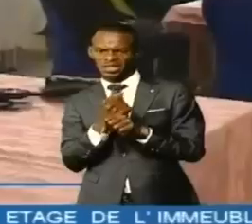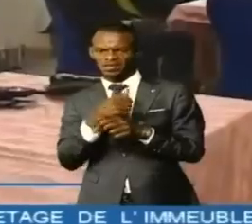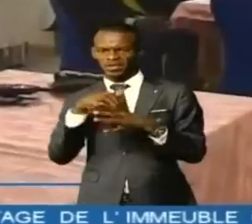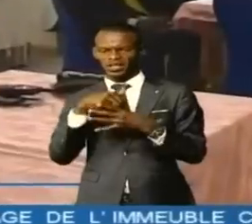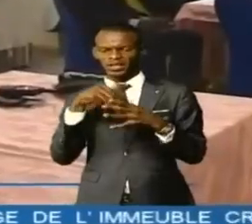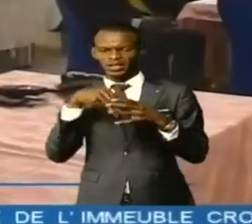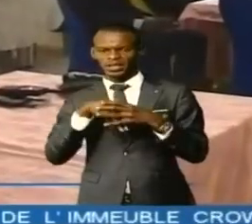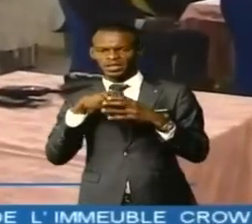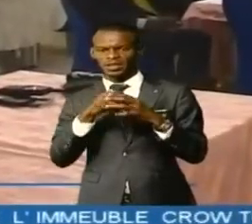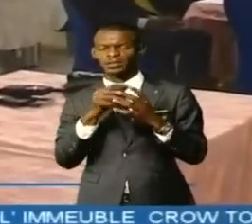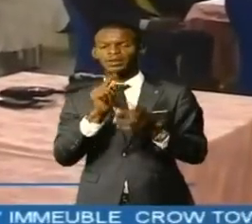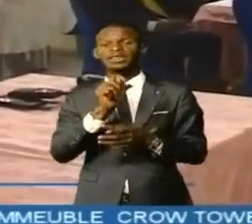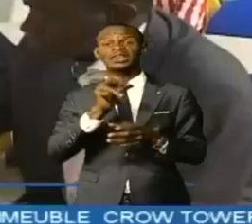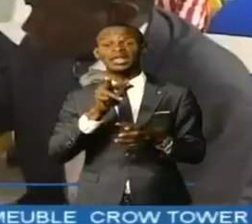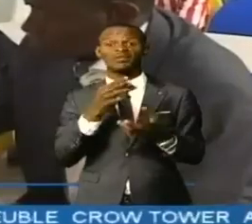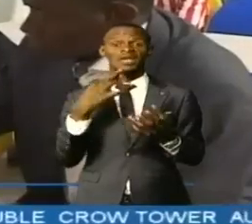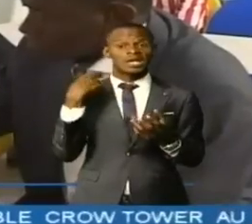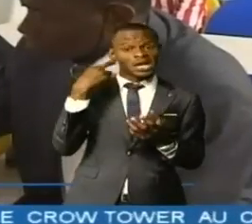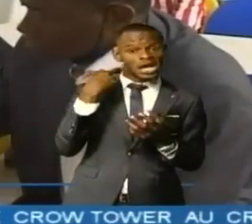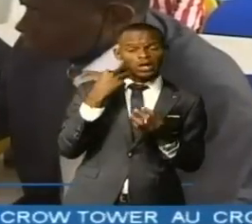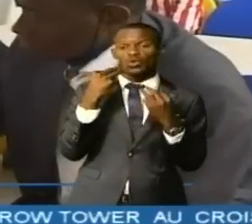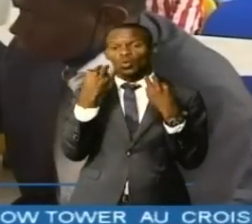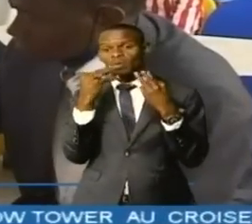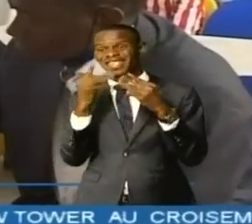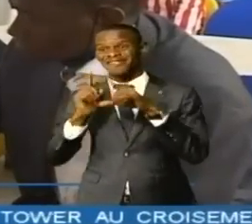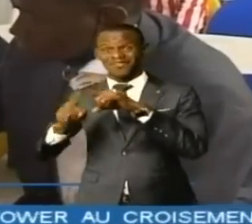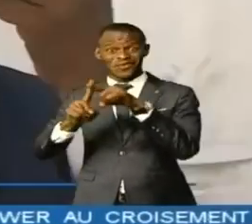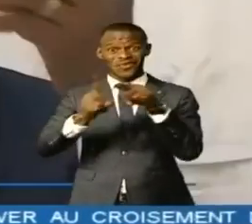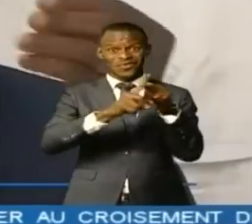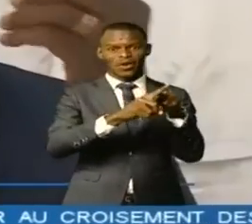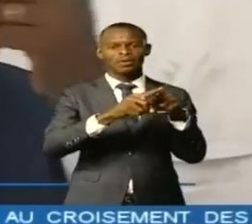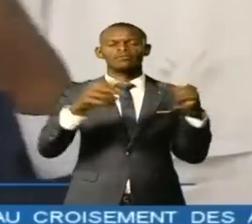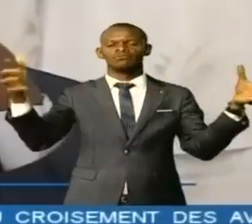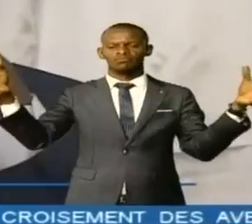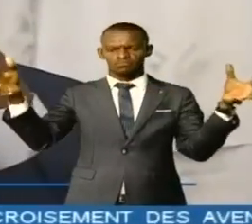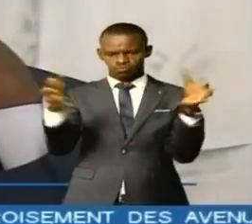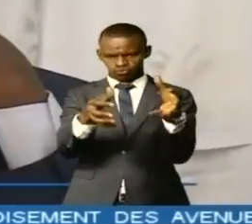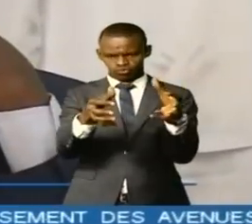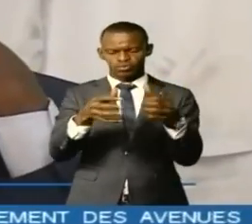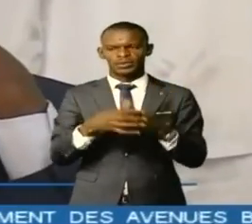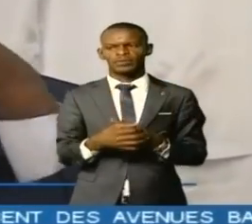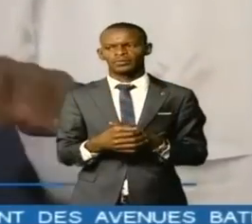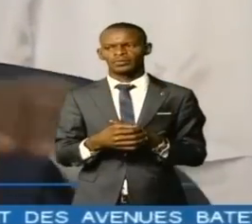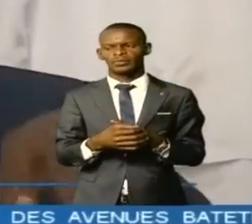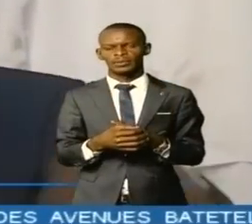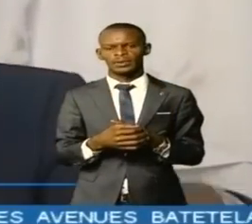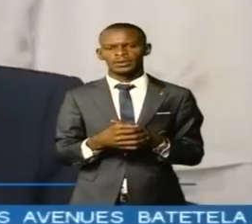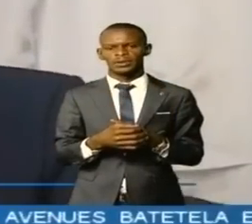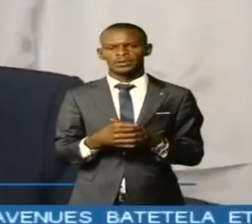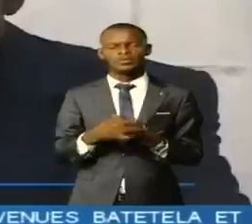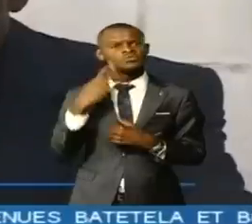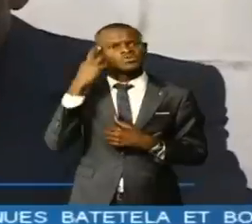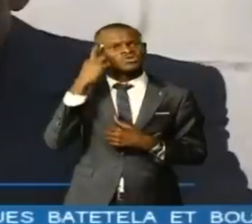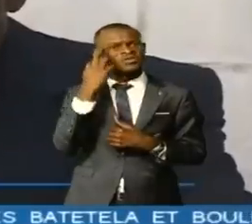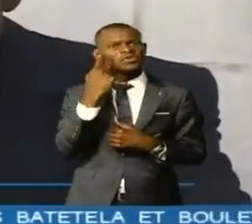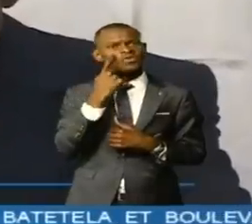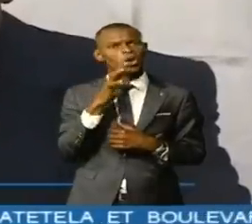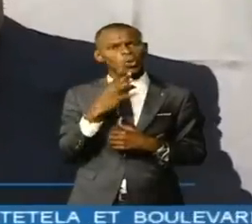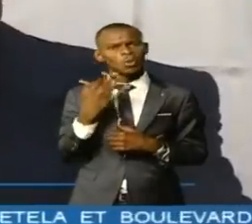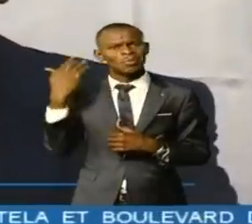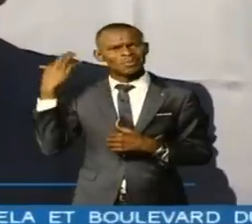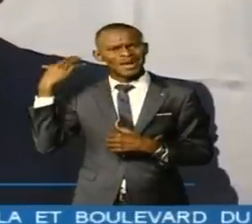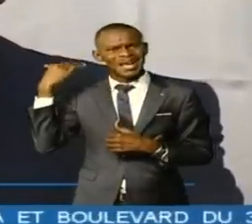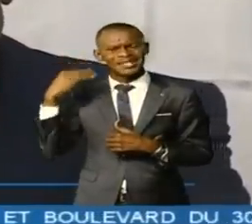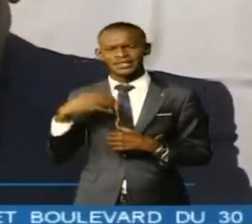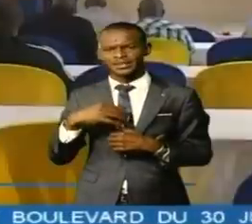commune Ngaliema qui ont répondu très nombreux à ces rendez-vous dans l'objectif de faire vivre la renaissance de la mutuelle de